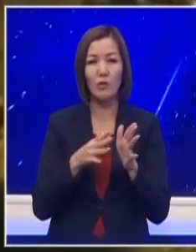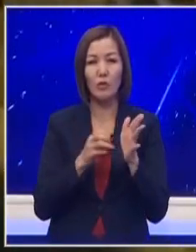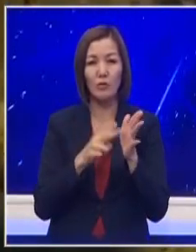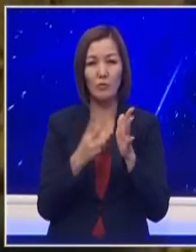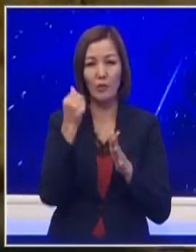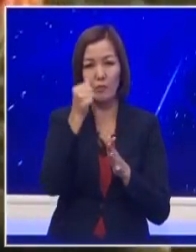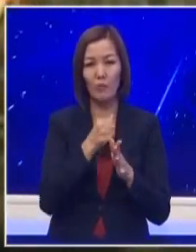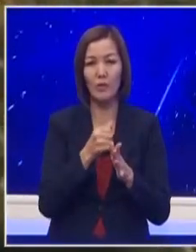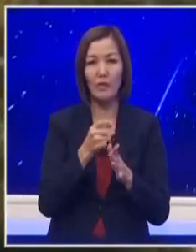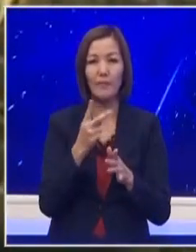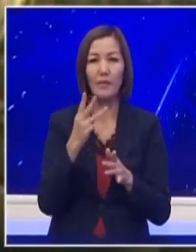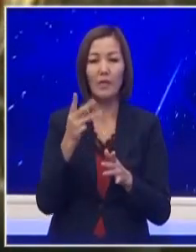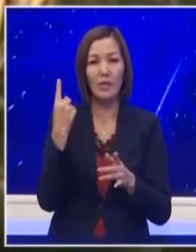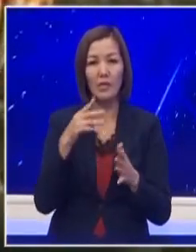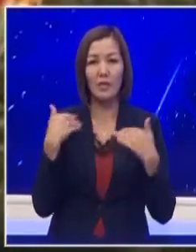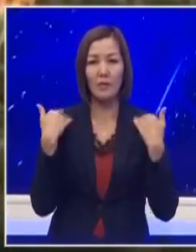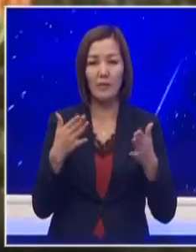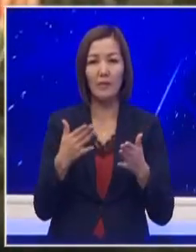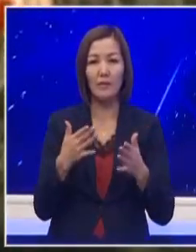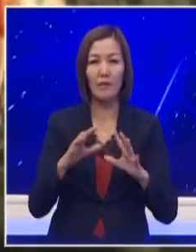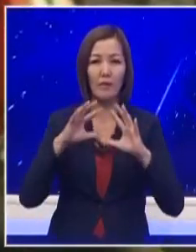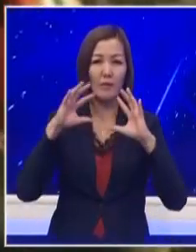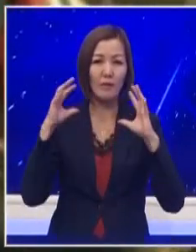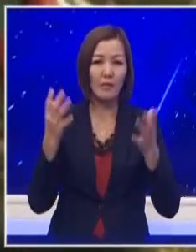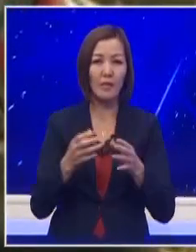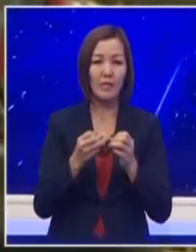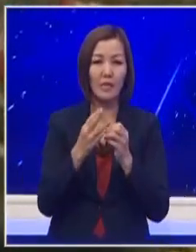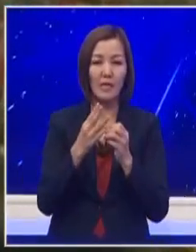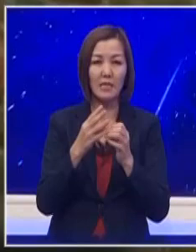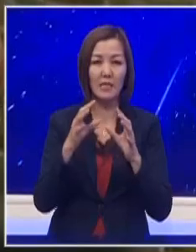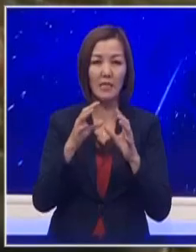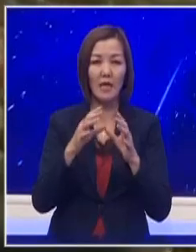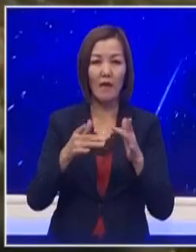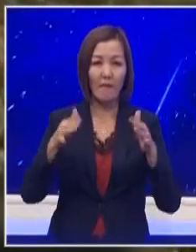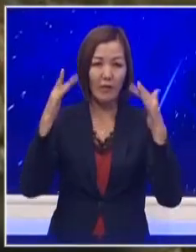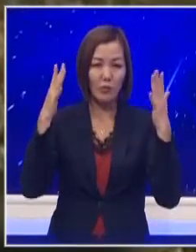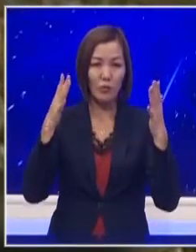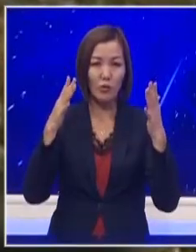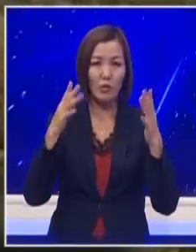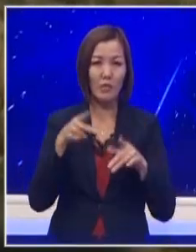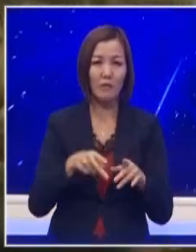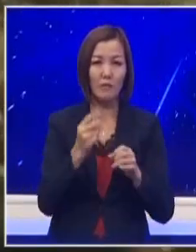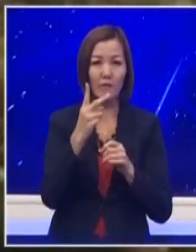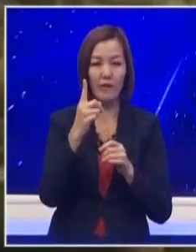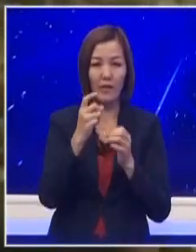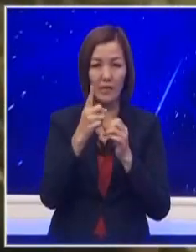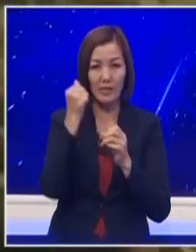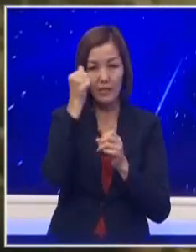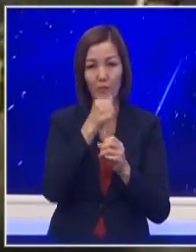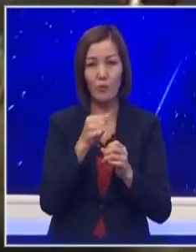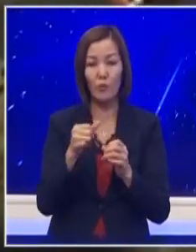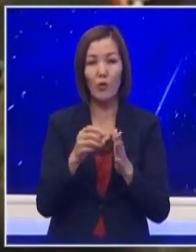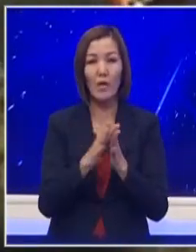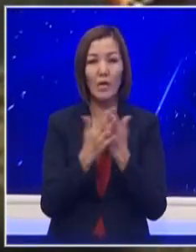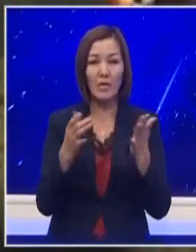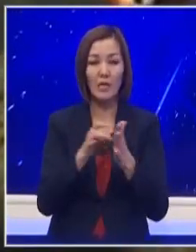году когда несколько Энтузиастов поднялись в небо на 13 воздушных шарах А в 2011 он попал в книгу